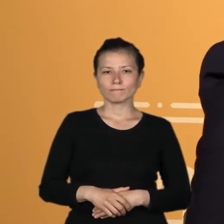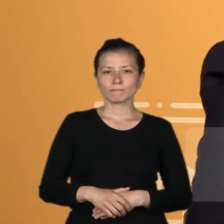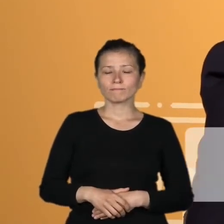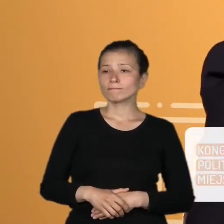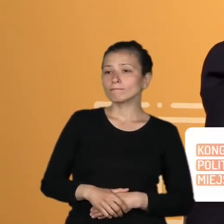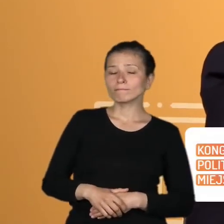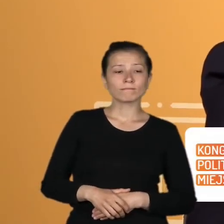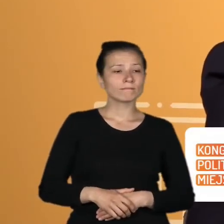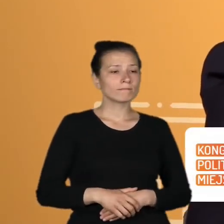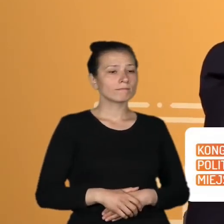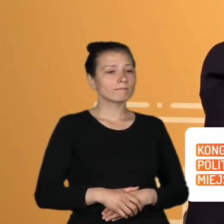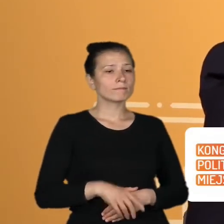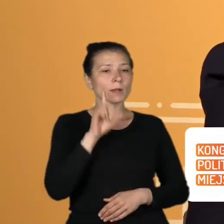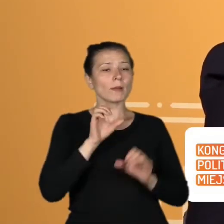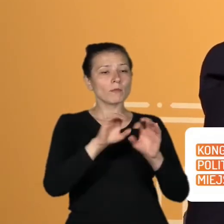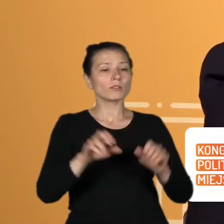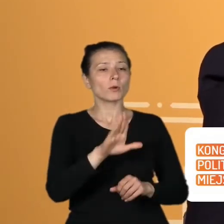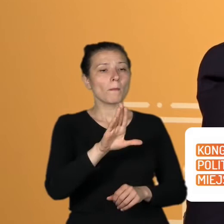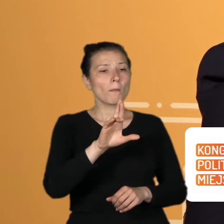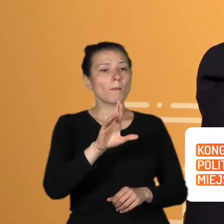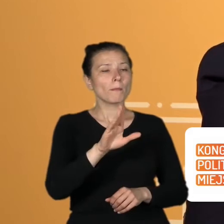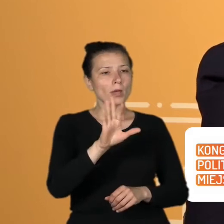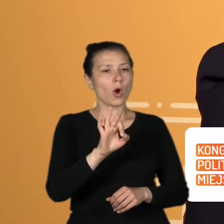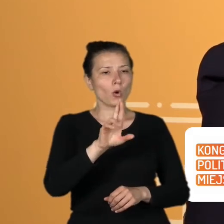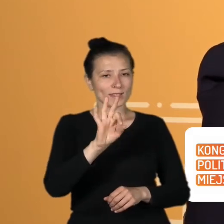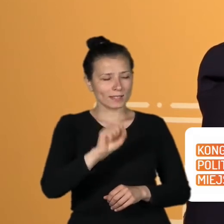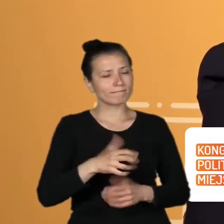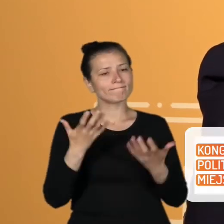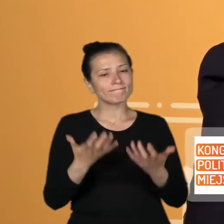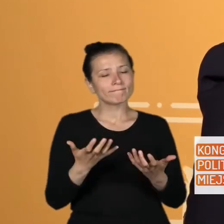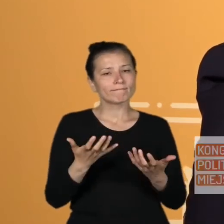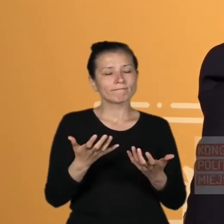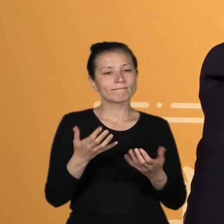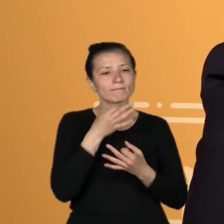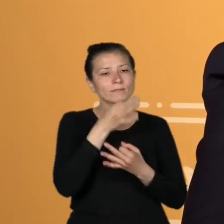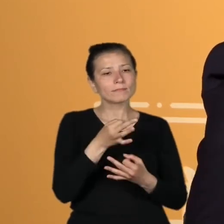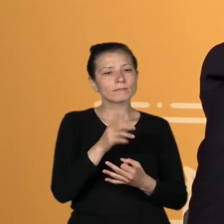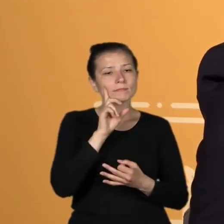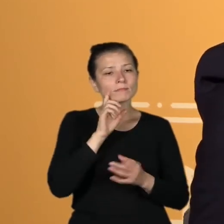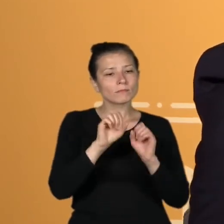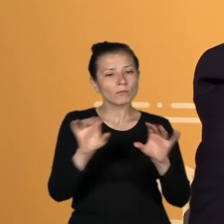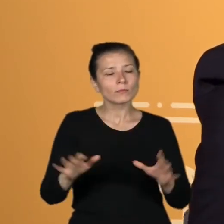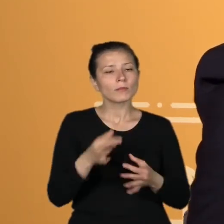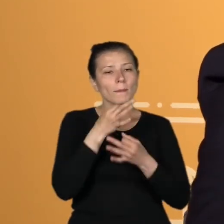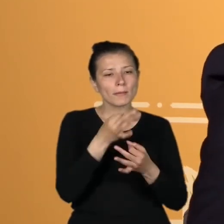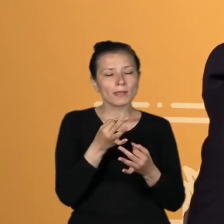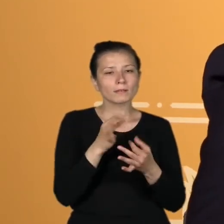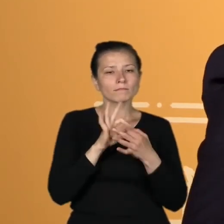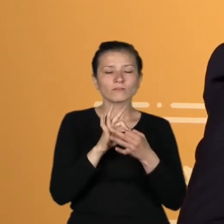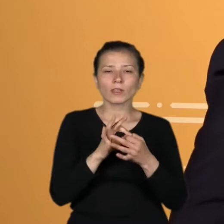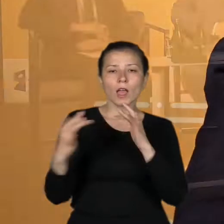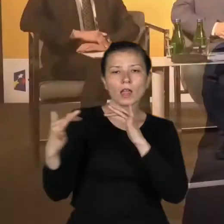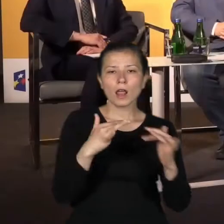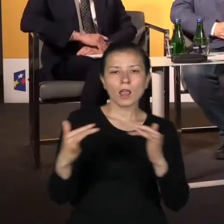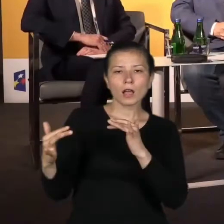Zacznijmy od pana profesora Borsy. Chciałbym zadać panu profesorowi takie pytanie dotyczące